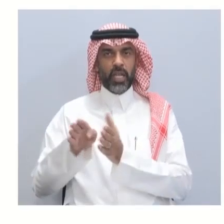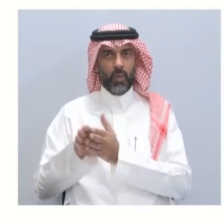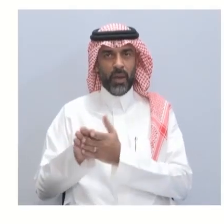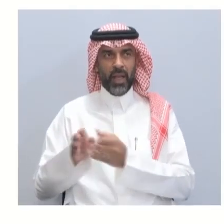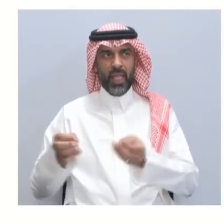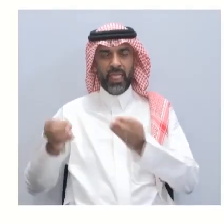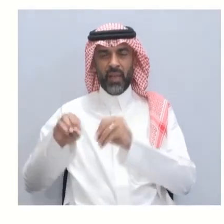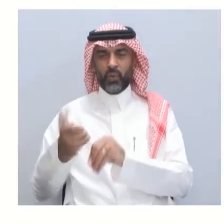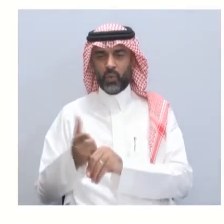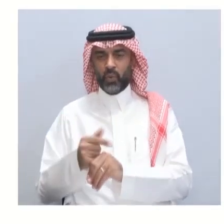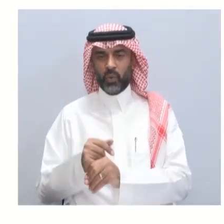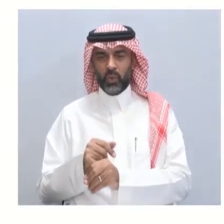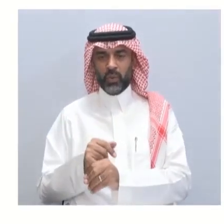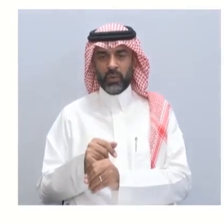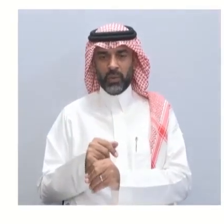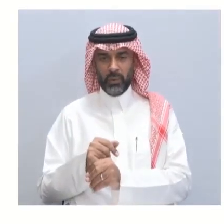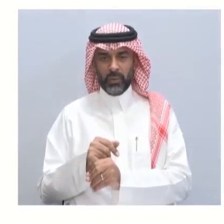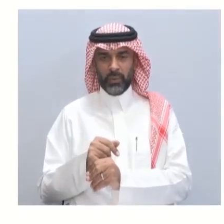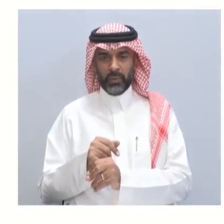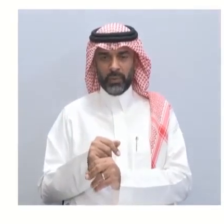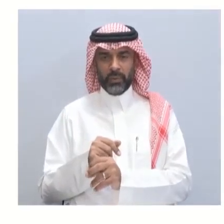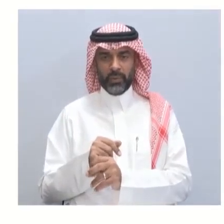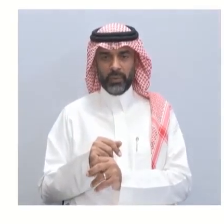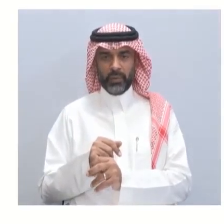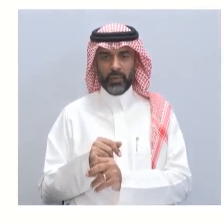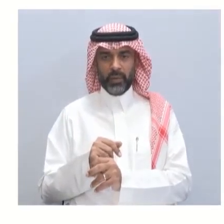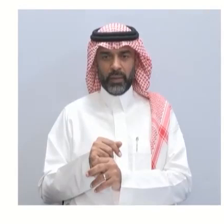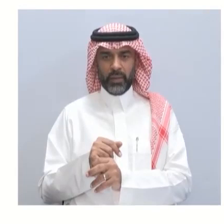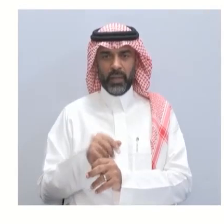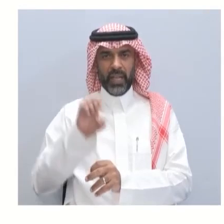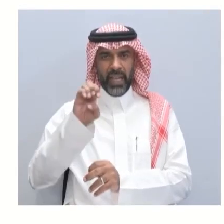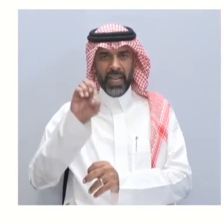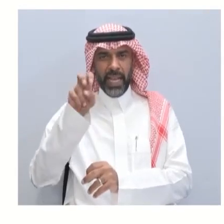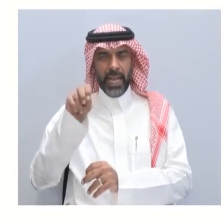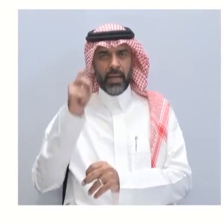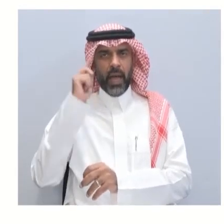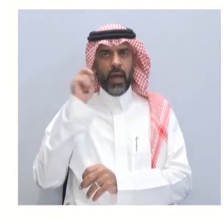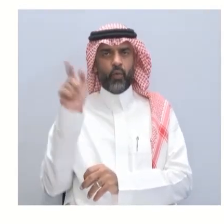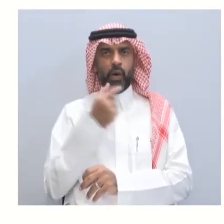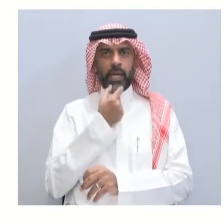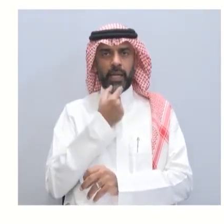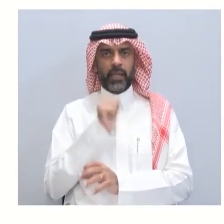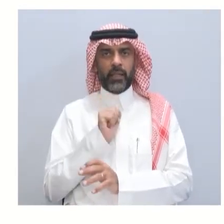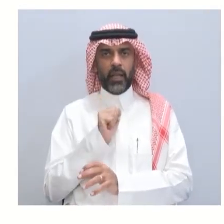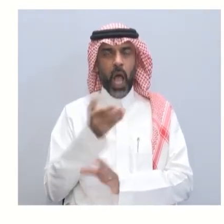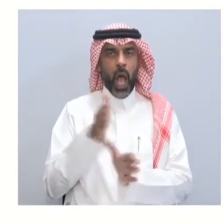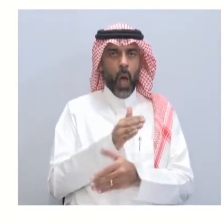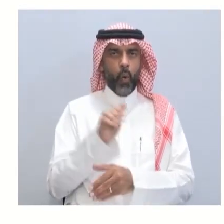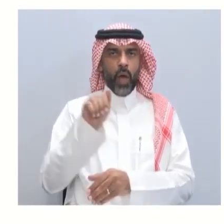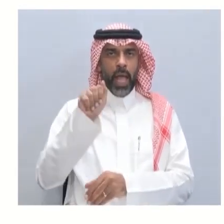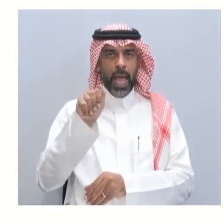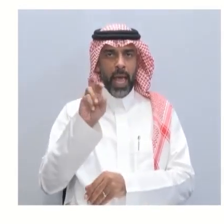اليمنى من الايكول او المساواه علامه المساواه كيف نضعها نضعها عن طريق تكست